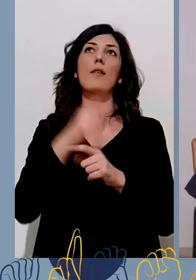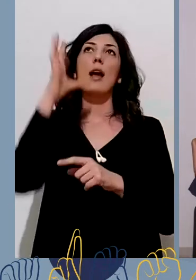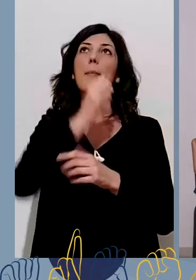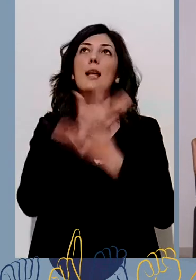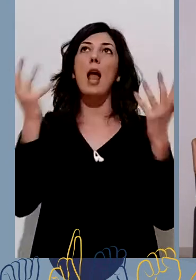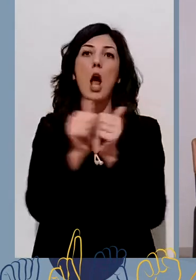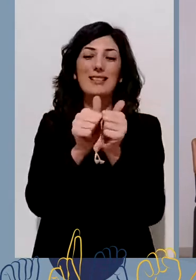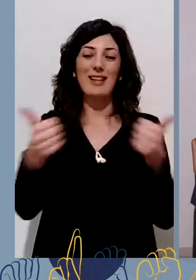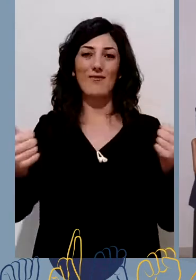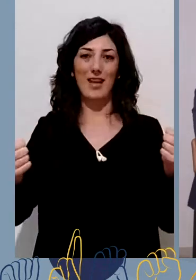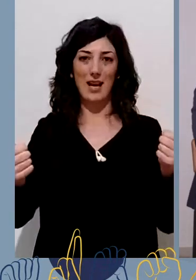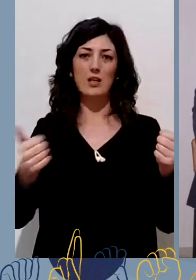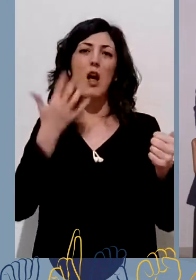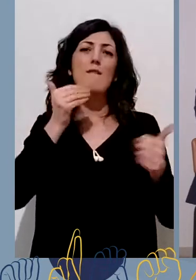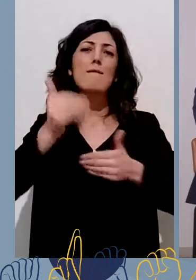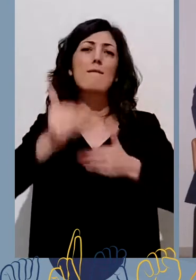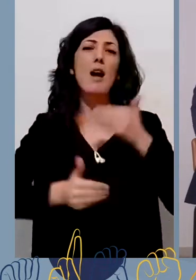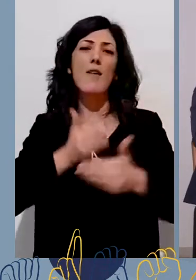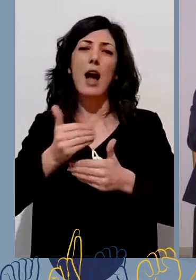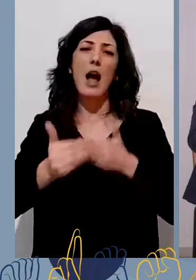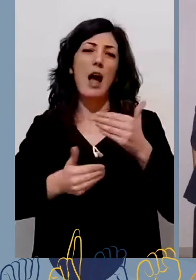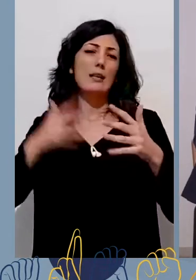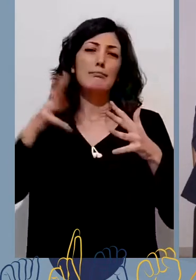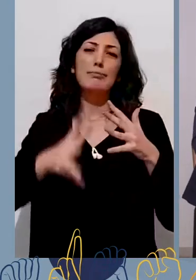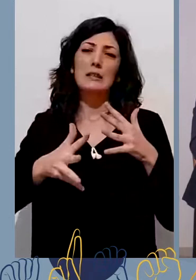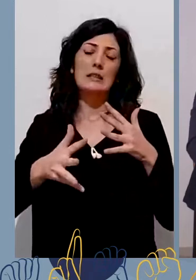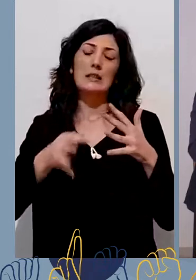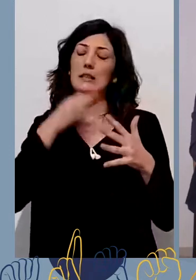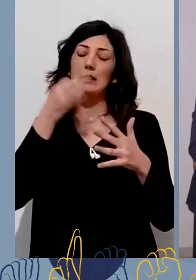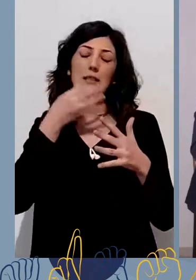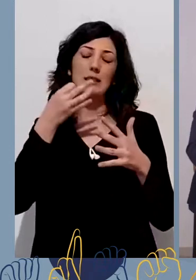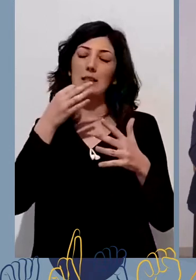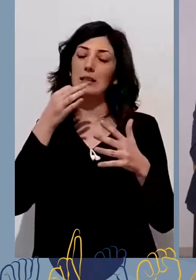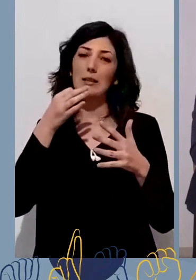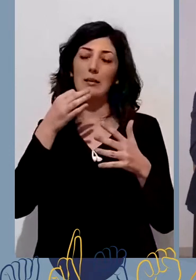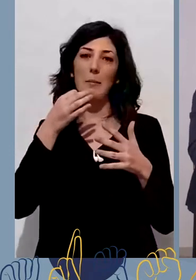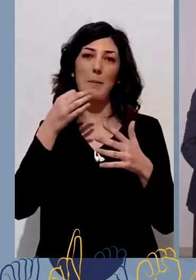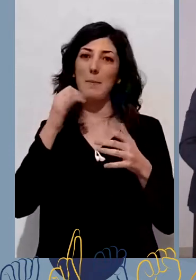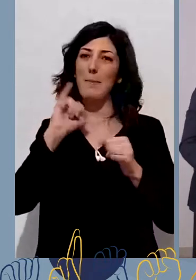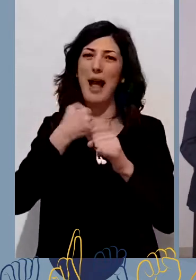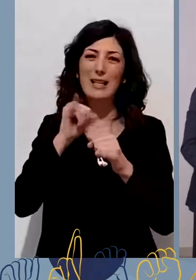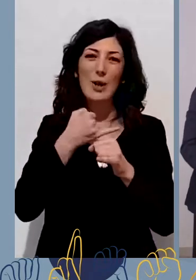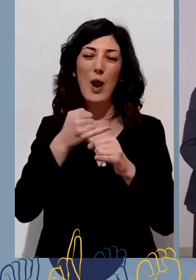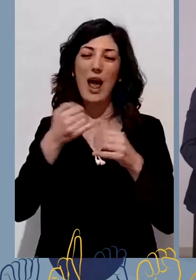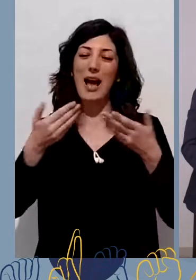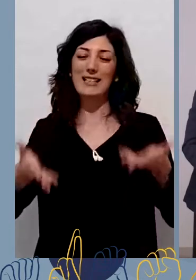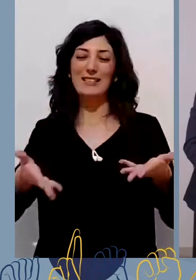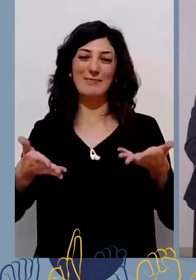questa cosa perché poi sarebbe un fatto troppo specifico e troppo tecnico che non è il caso di parlarne, cioè, in questa sede. Assolutamente.